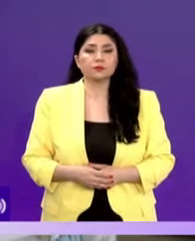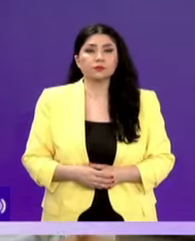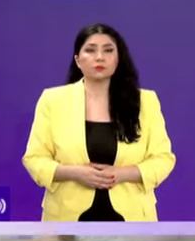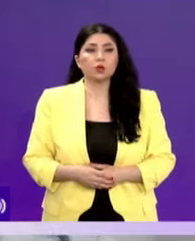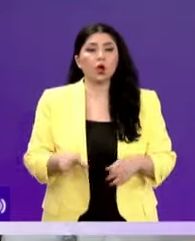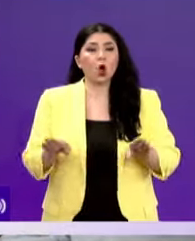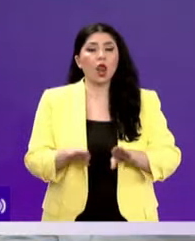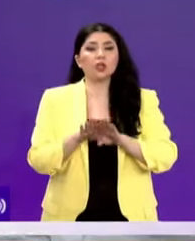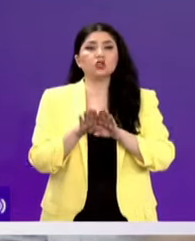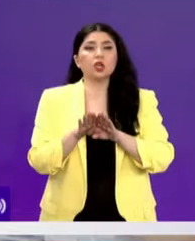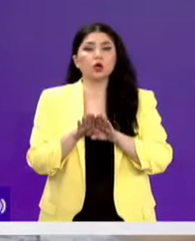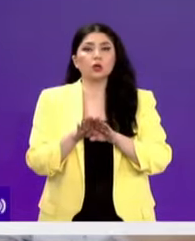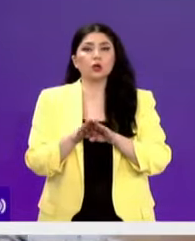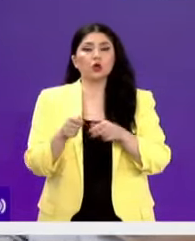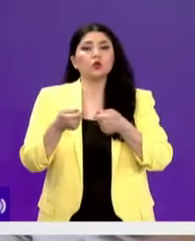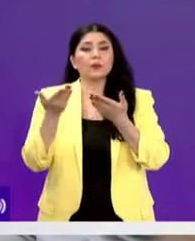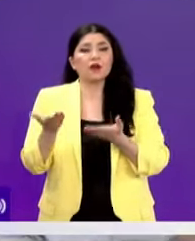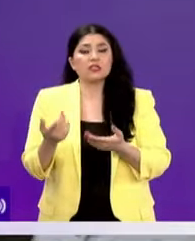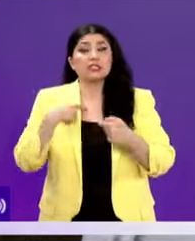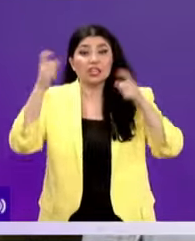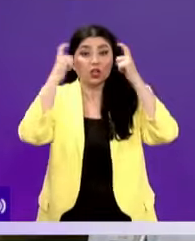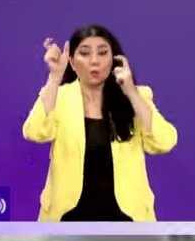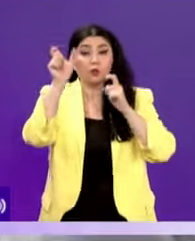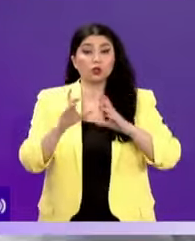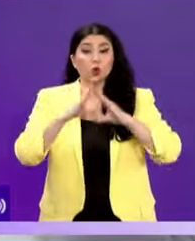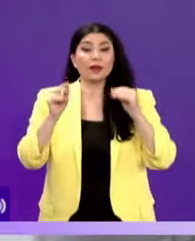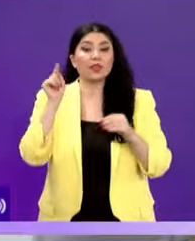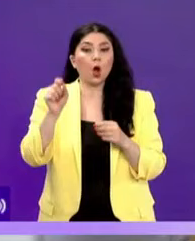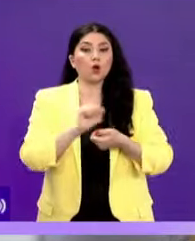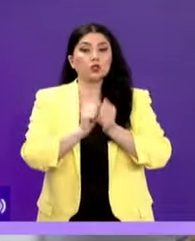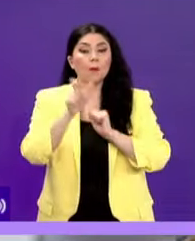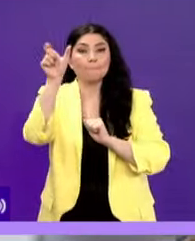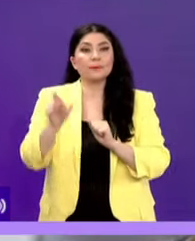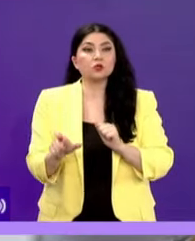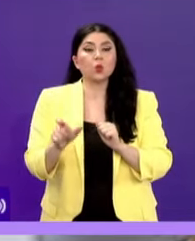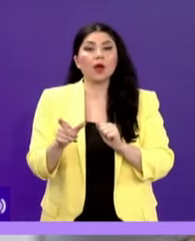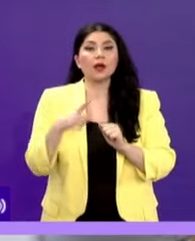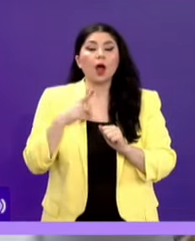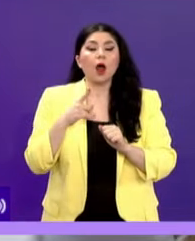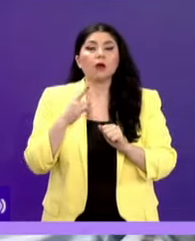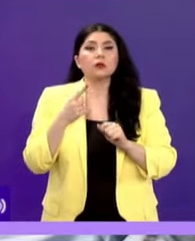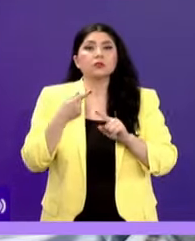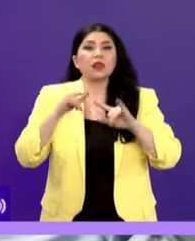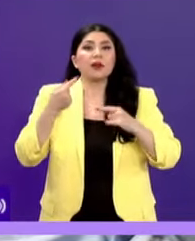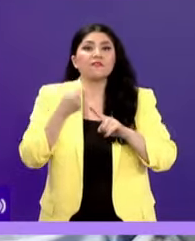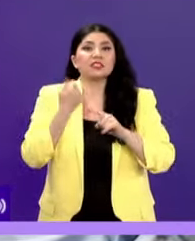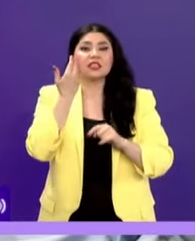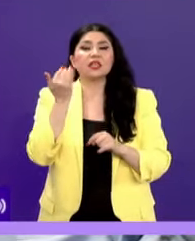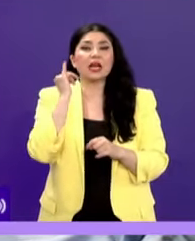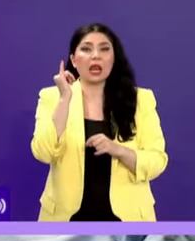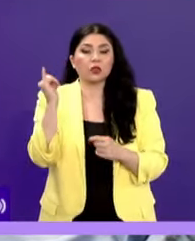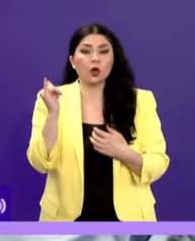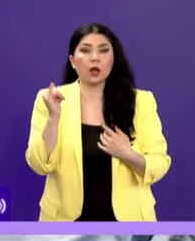cu ei, desigur? Sunt îngrijorați românii de acolo sau poate românii care au fost prinși în timpul unei călătorii? Bineînțeles